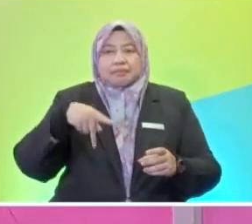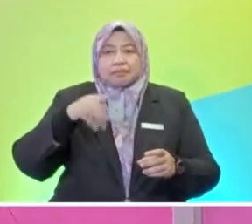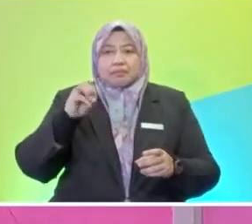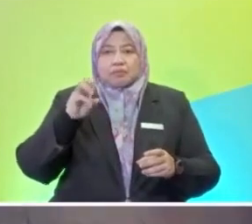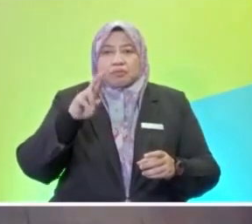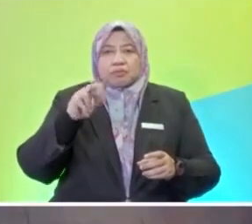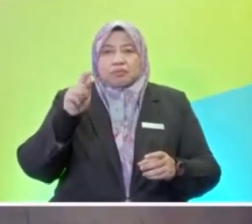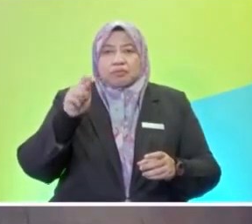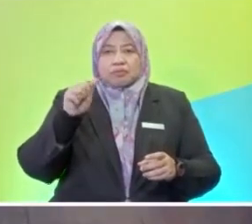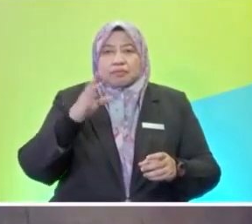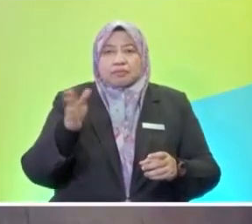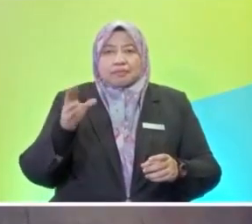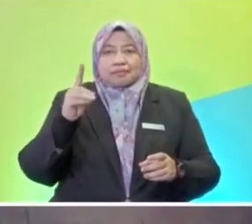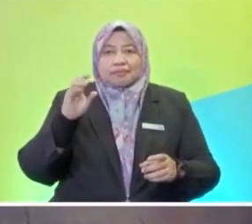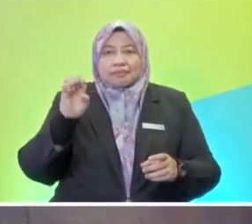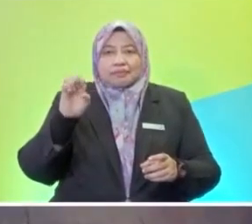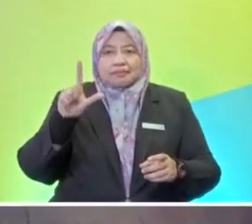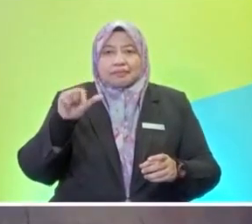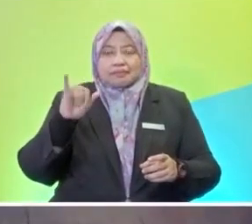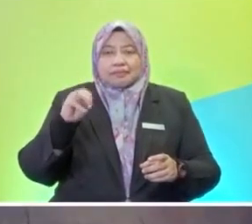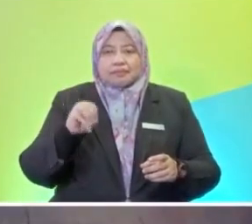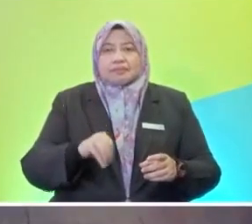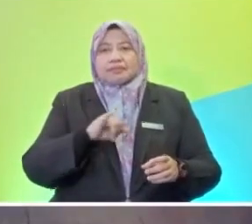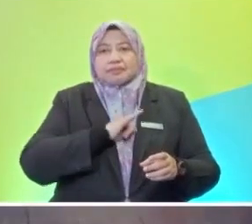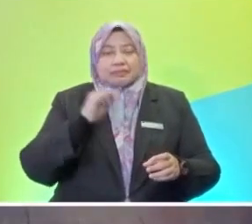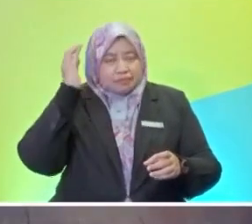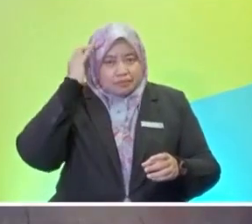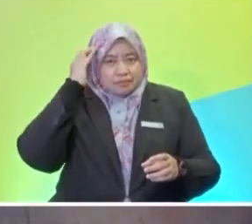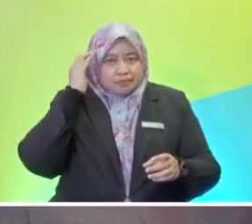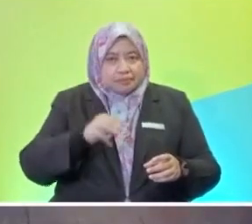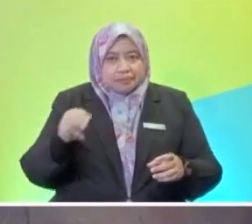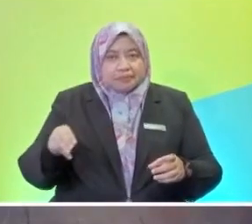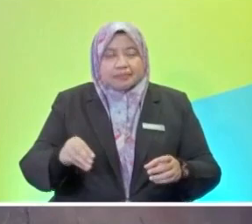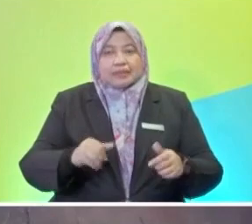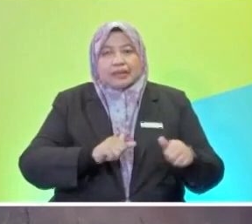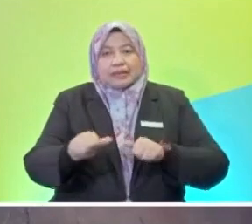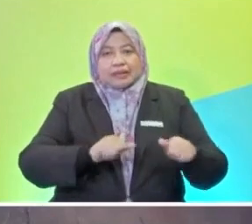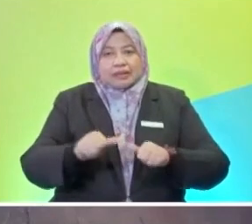mudik yang bisa mengecek goda yang berada di rumah akting melayani